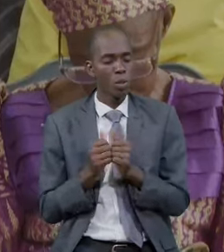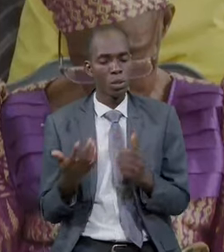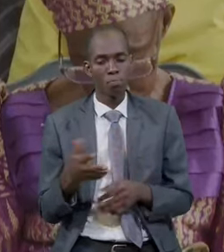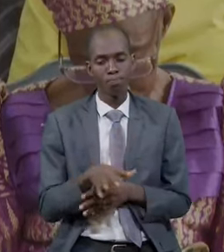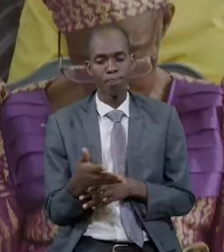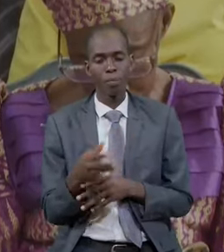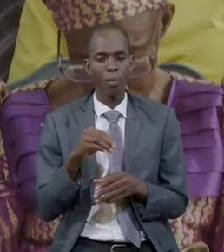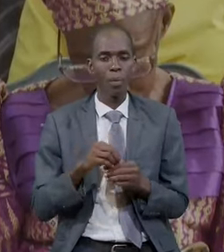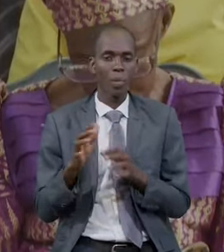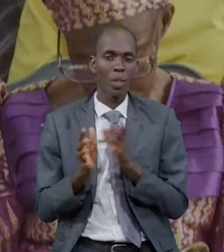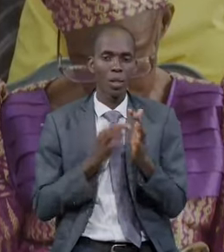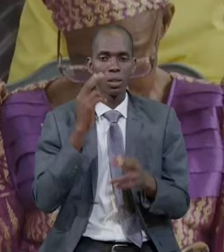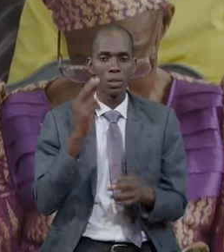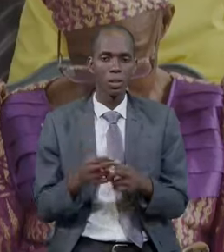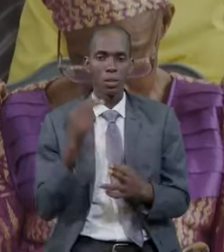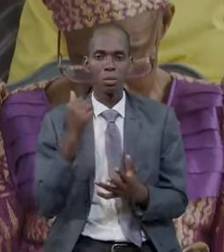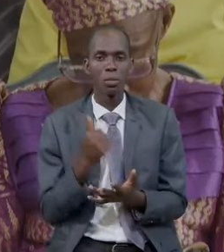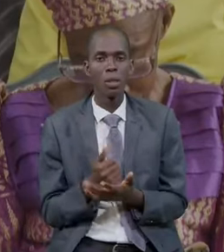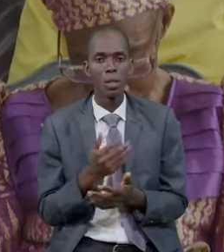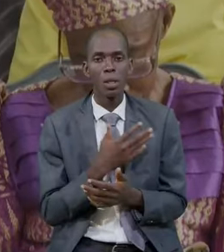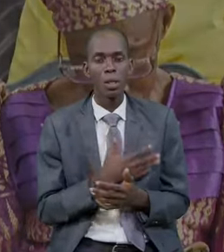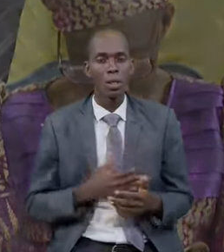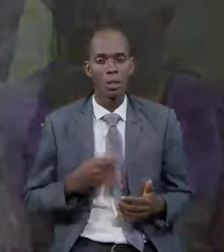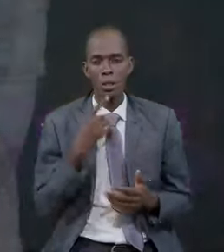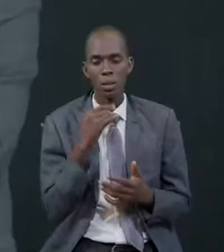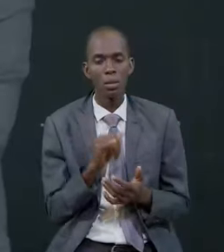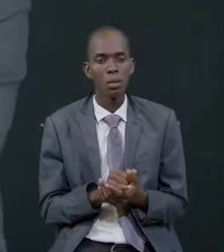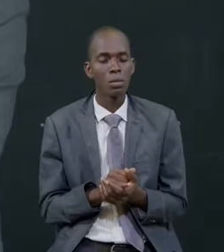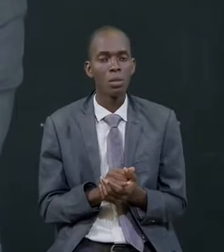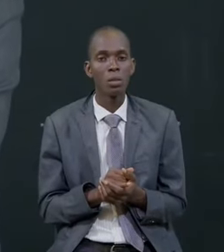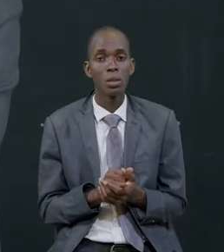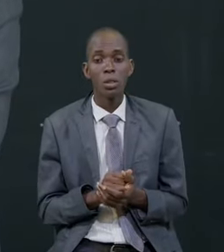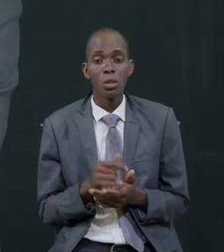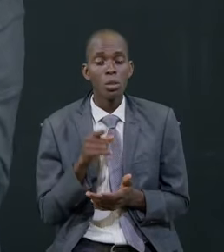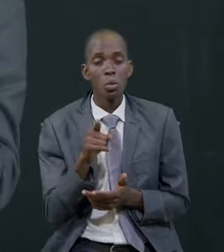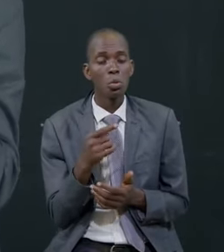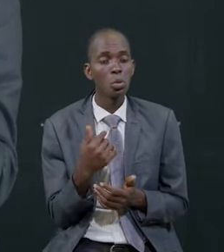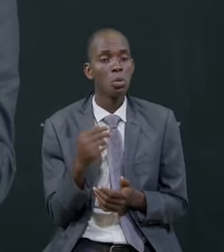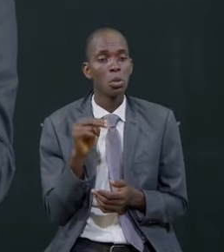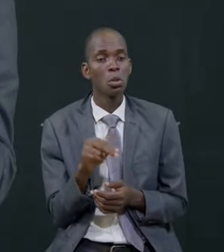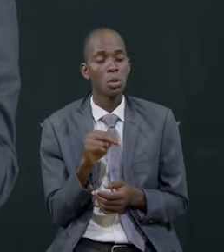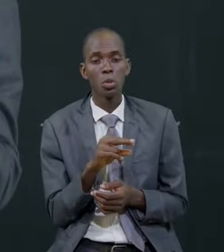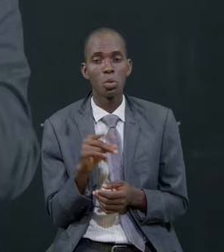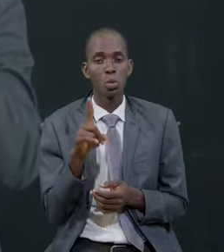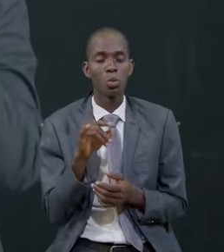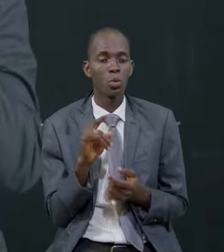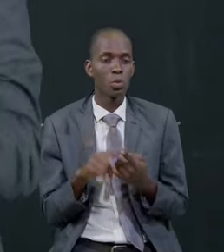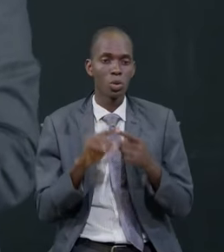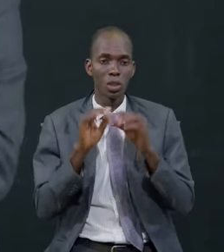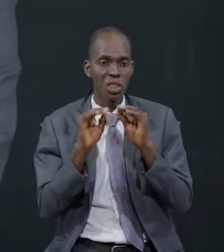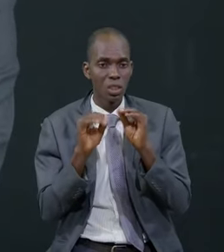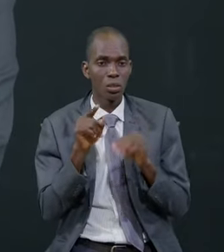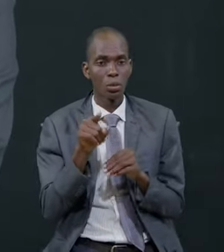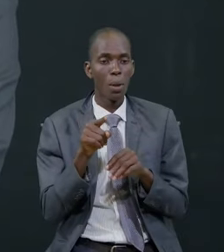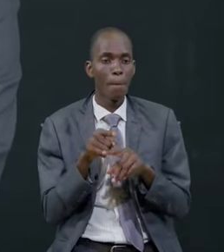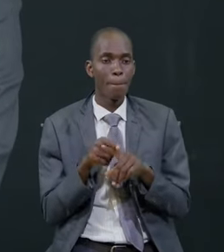Jésus. Et il dit, et vous n'avez pas besoin qu'on vous enseigne